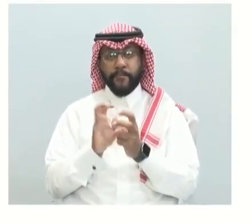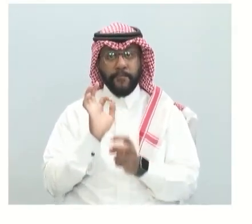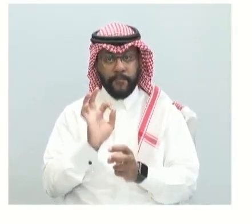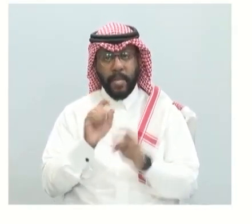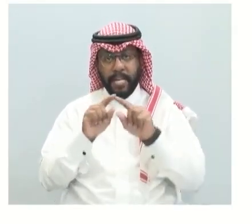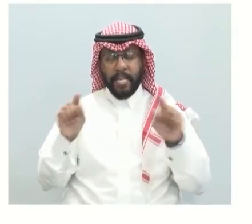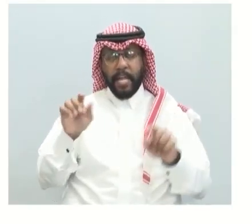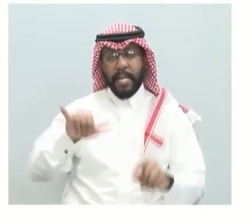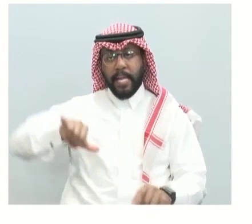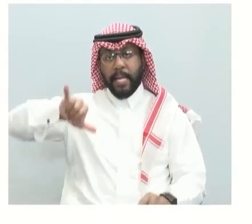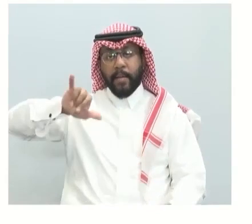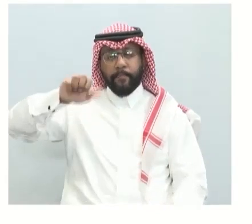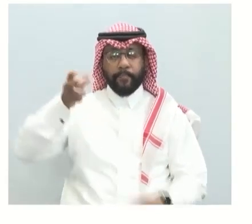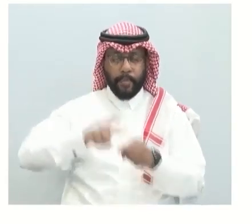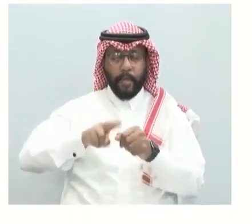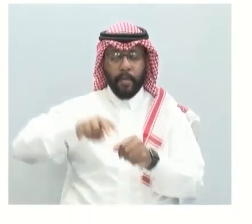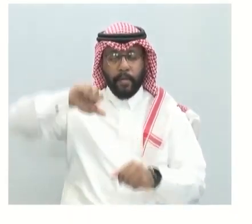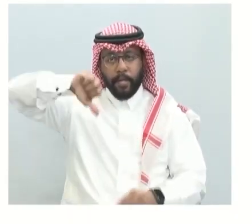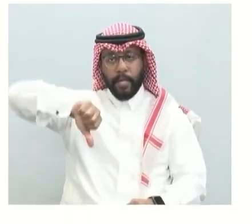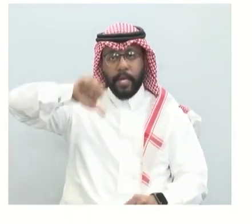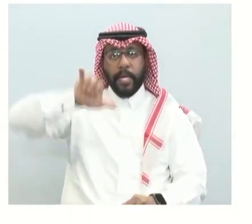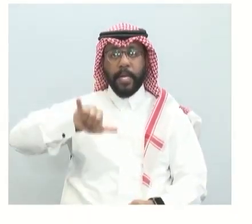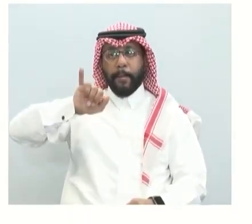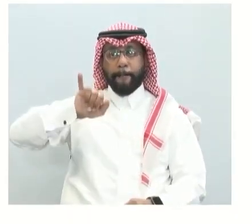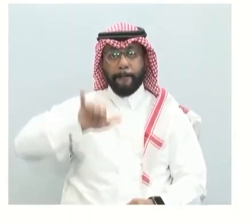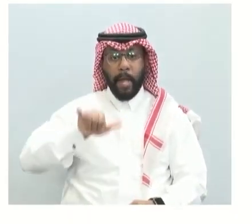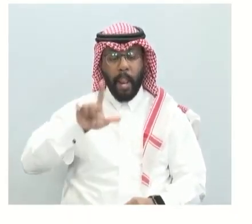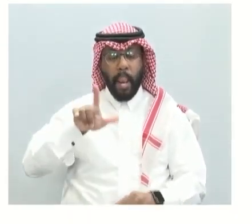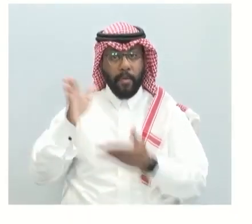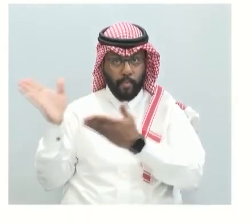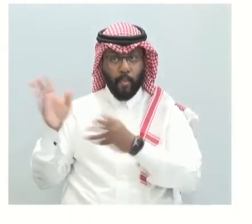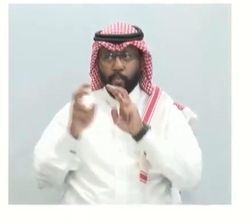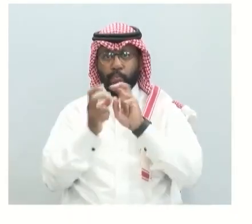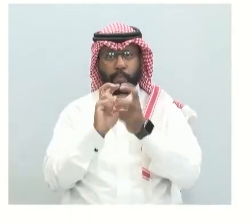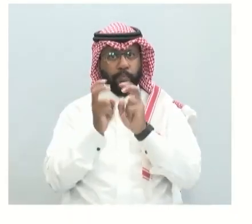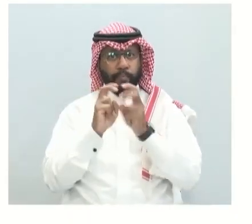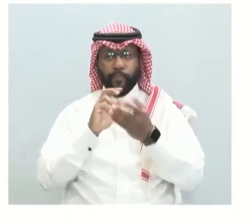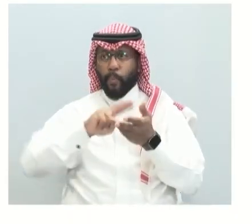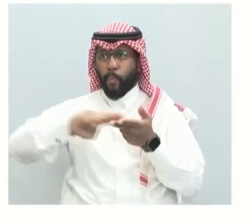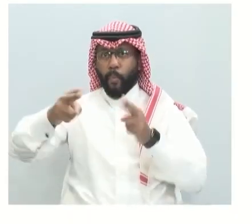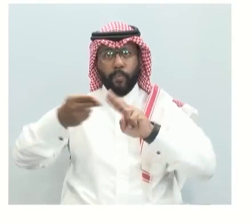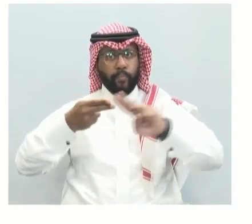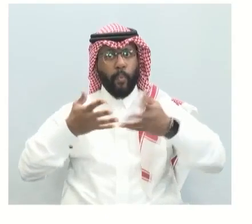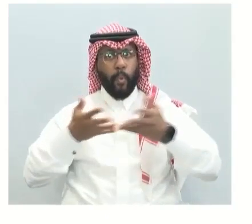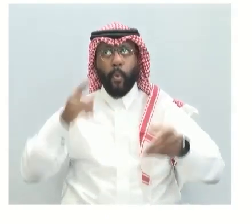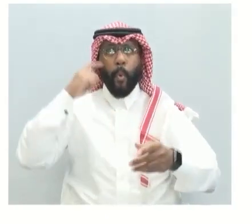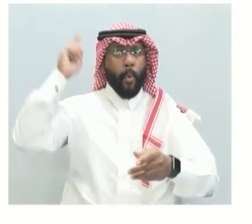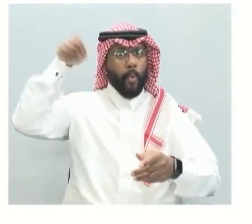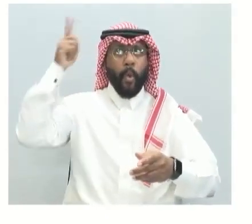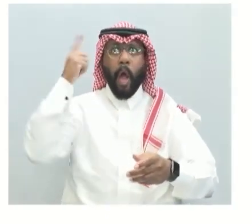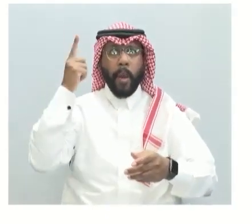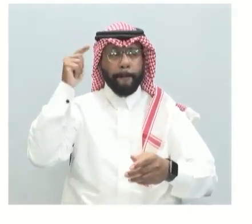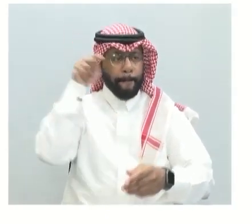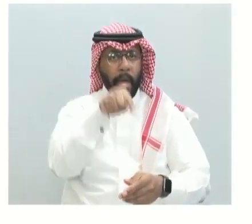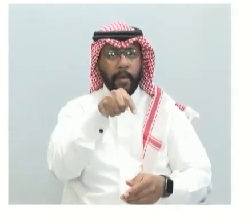الايميلز او البريد الالكتروني ويعتبر اشهر طريقه لارسال الرسائل الالكترونيه ما هي اقع